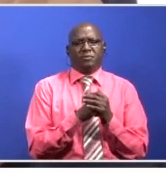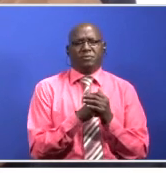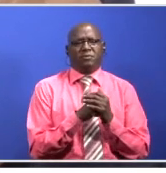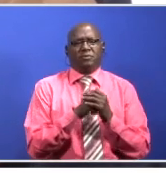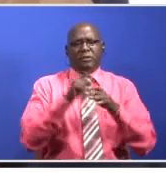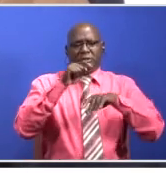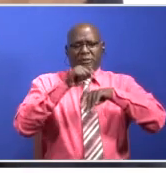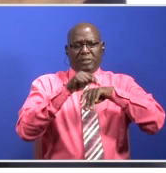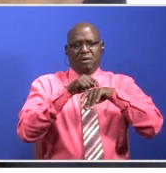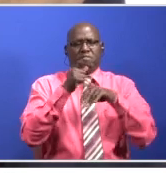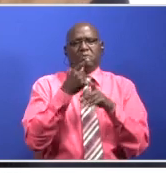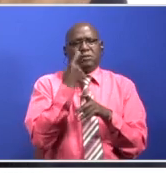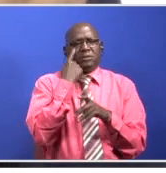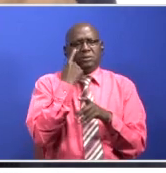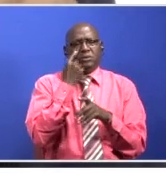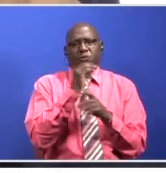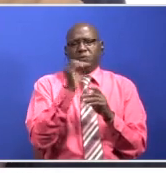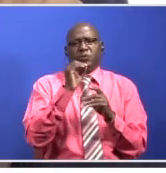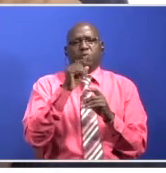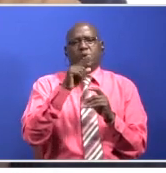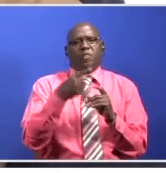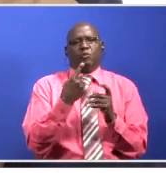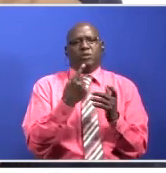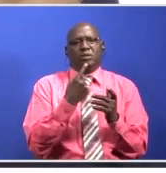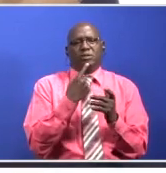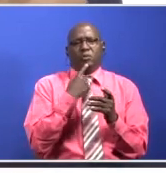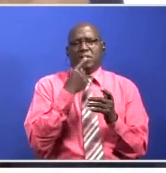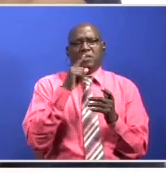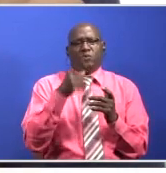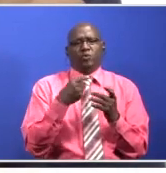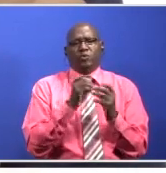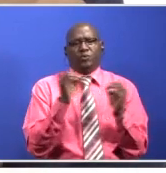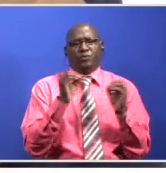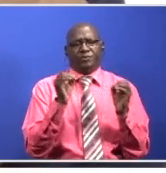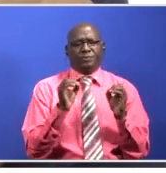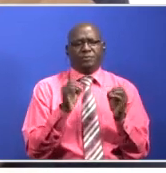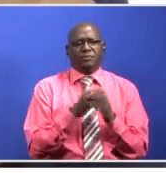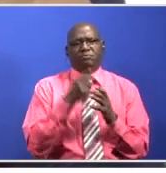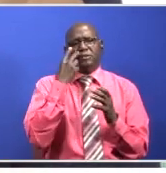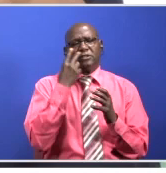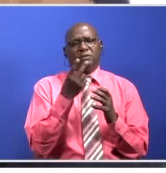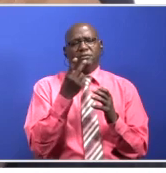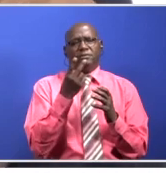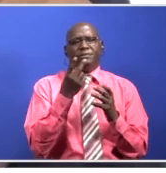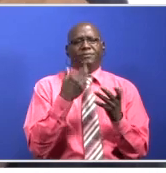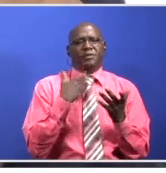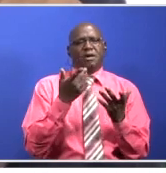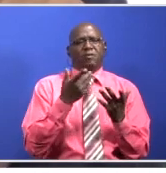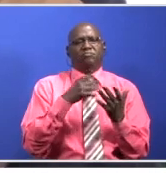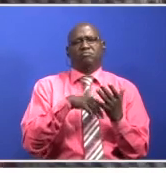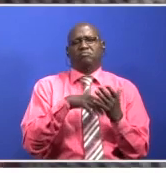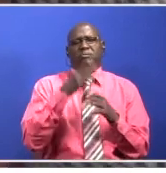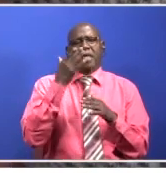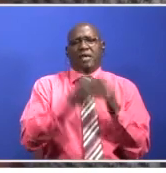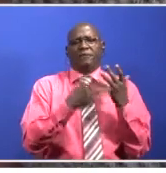wakati huo nilikuwa sijapata hata 1,100. Sasa nikaona sasa nimefika